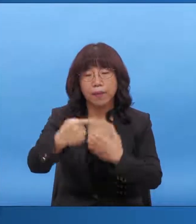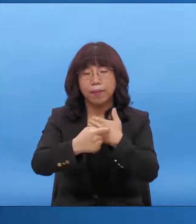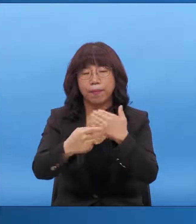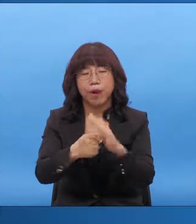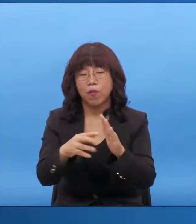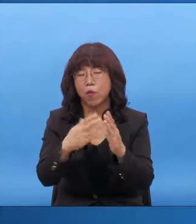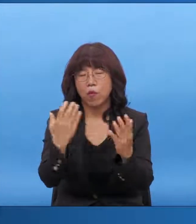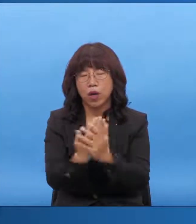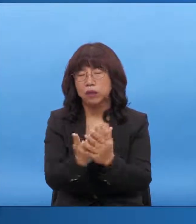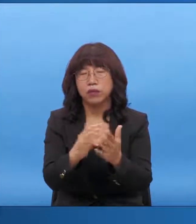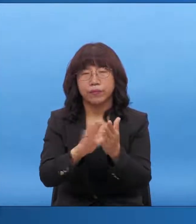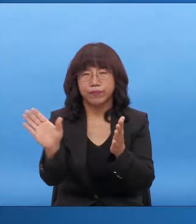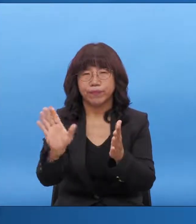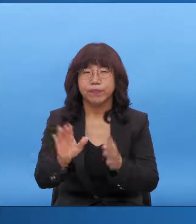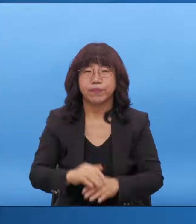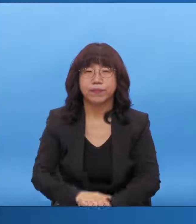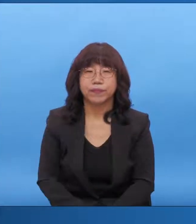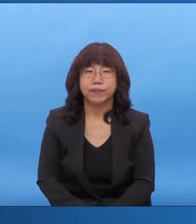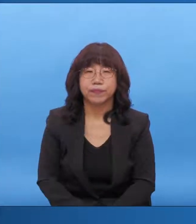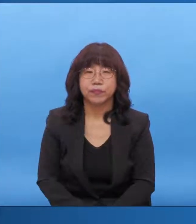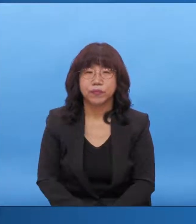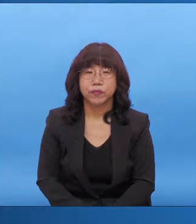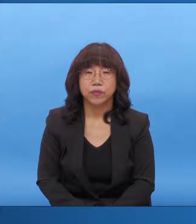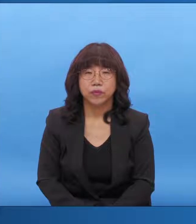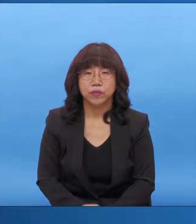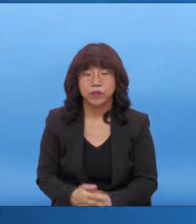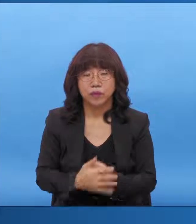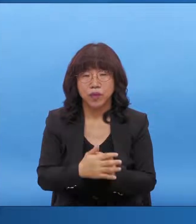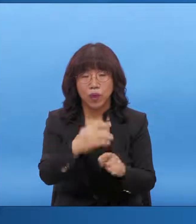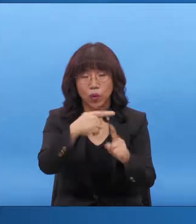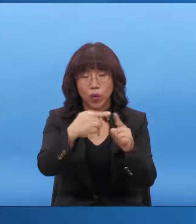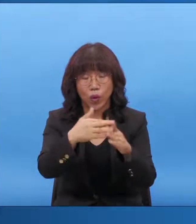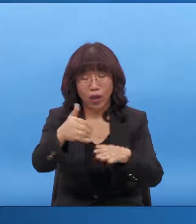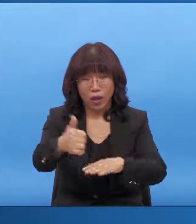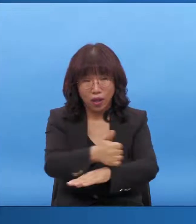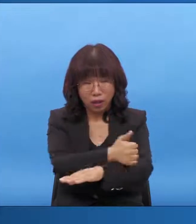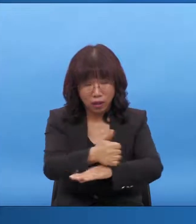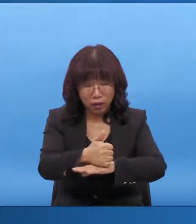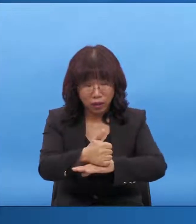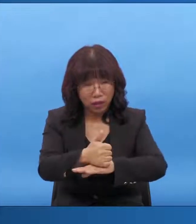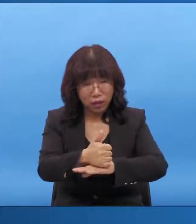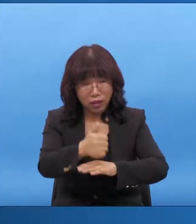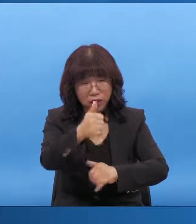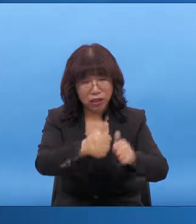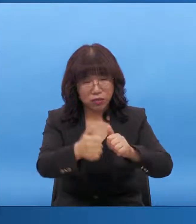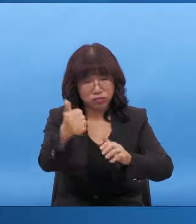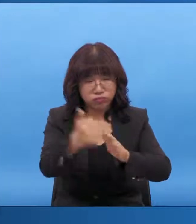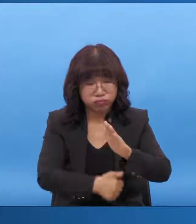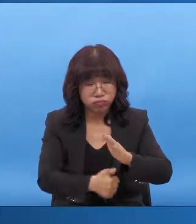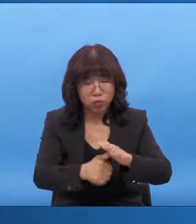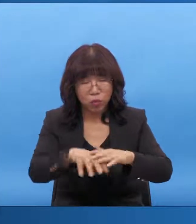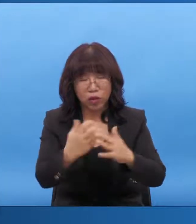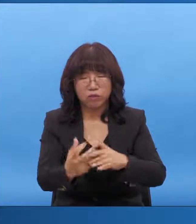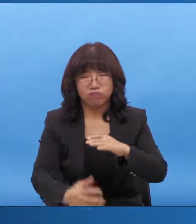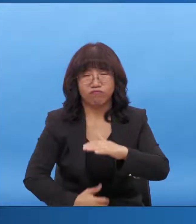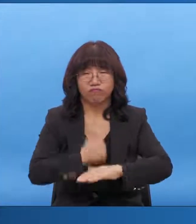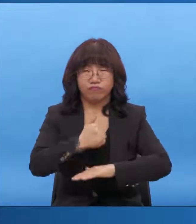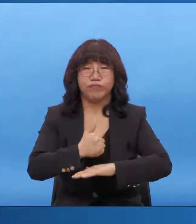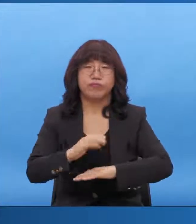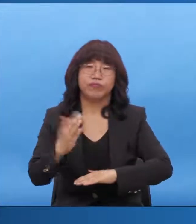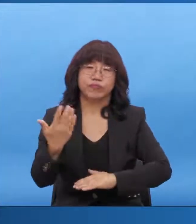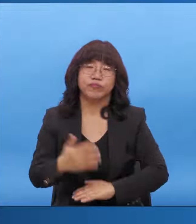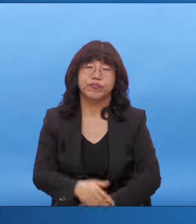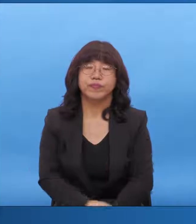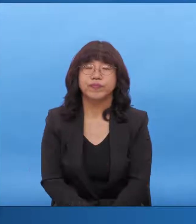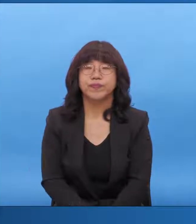돼 있다가 교회 가면 시험이 들어가 문제 생기면요. 그게 막 불신자보다 더 악하게 팍 일어나는 거예요. And that's when problems occur within the